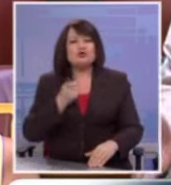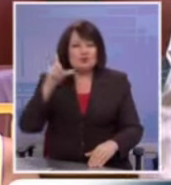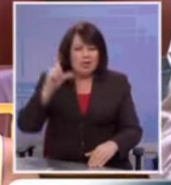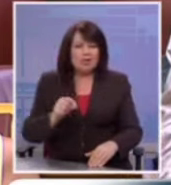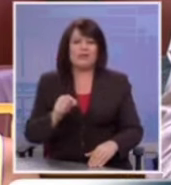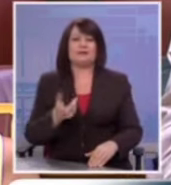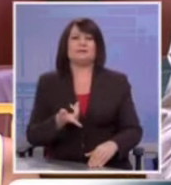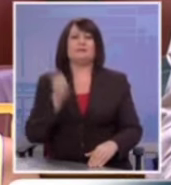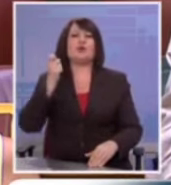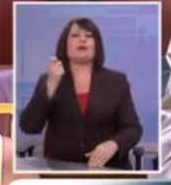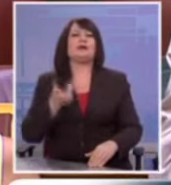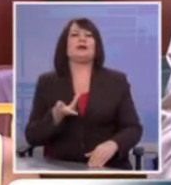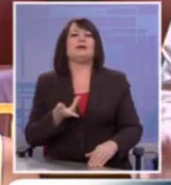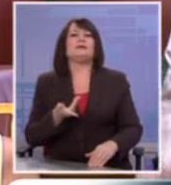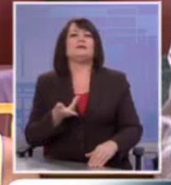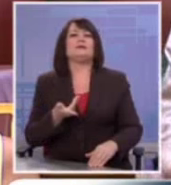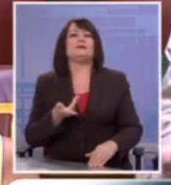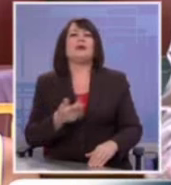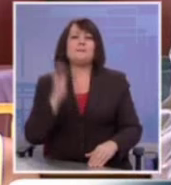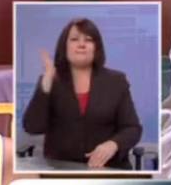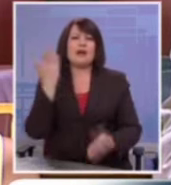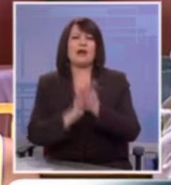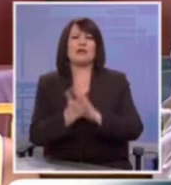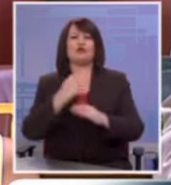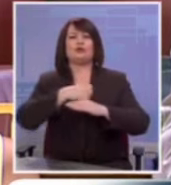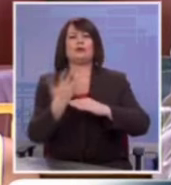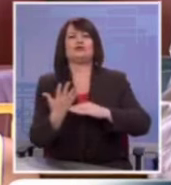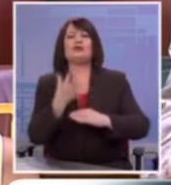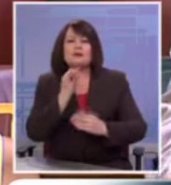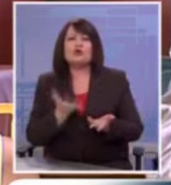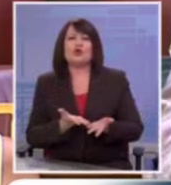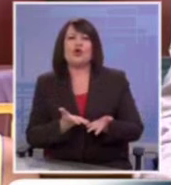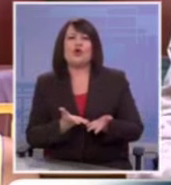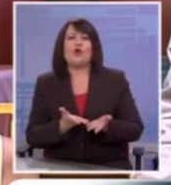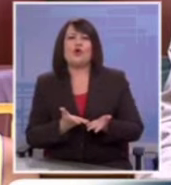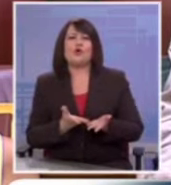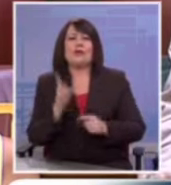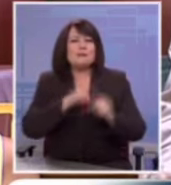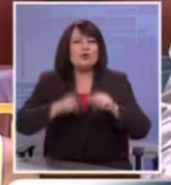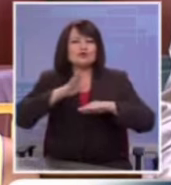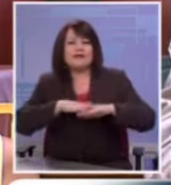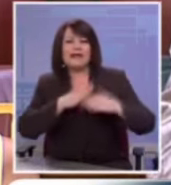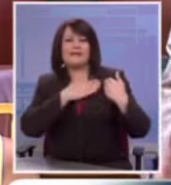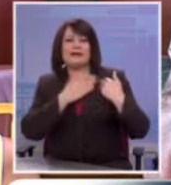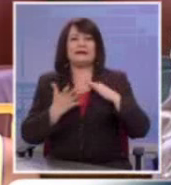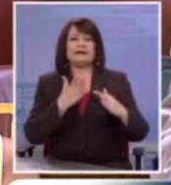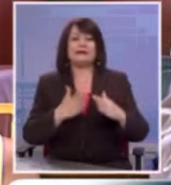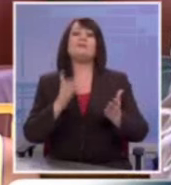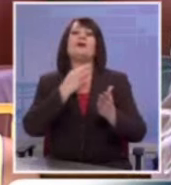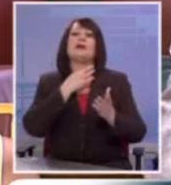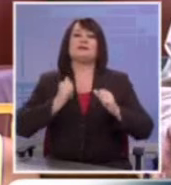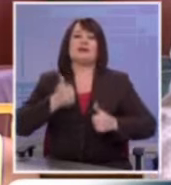έχει καταδικάσει πολιτικά και είσαστε ένα παρελθόν για τον ελληνικό λαό. Με το συμψηφισμό δεν θα γλιτώσετε. Χρειάζεται